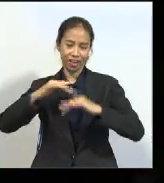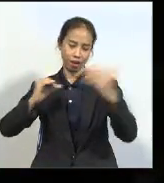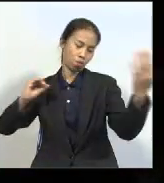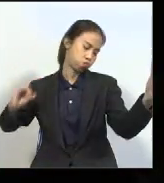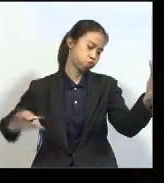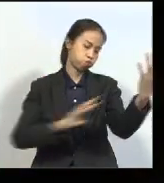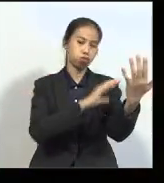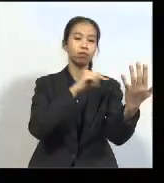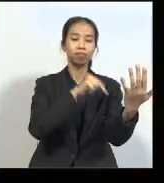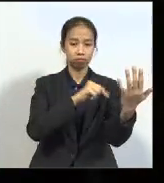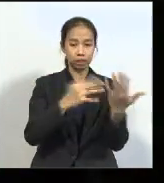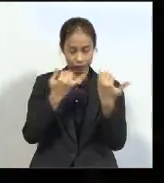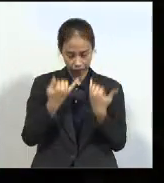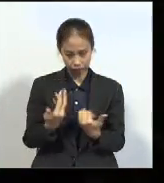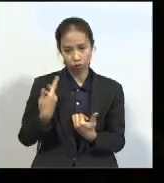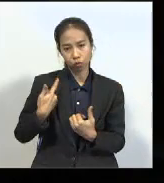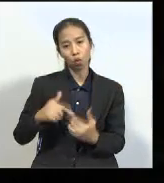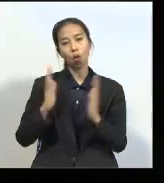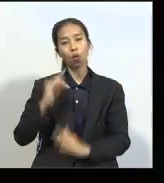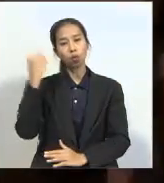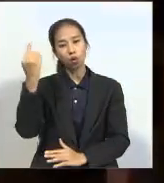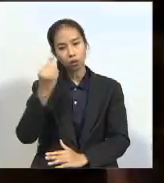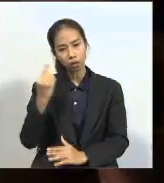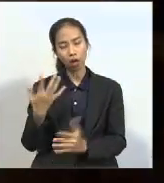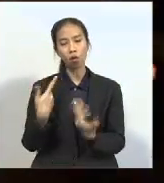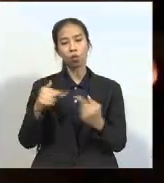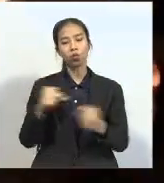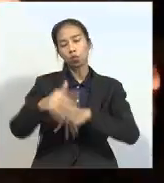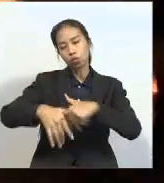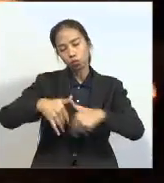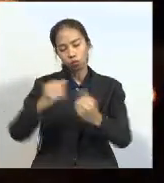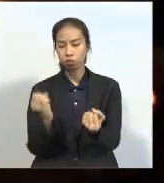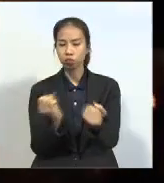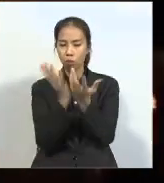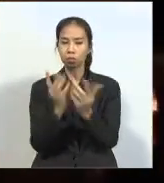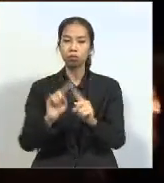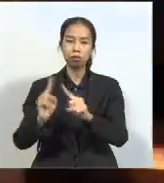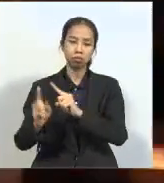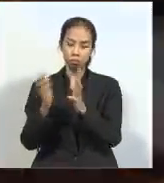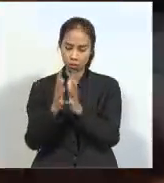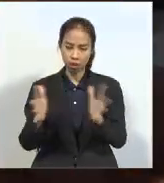ซึ่งทำให้มีประชาชนและนักท่องเที่ยวได้รับผลกระทบทั้งร่างกายและทรัพย์สินเป็นจำนวนมากค่ะ